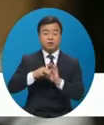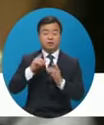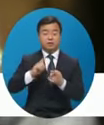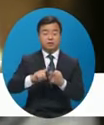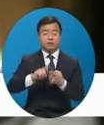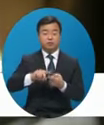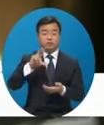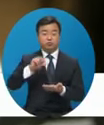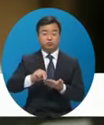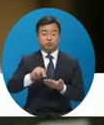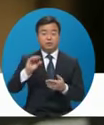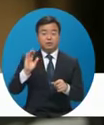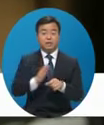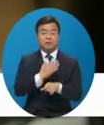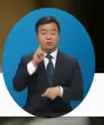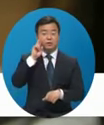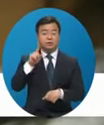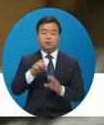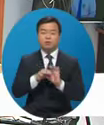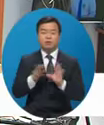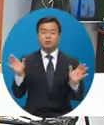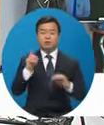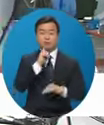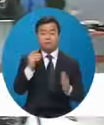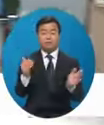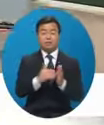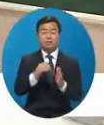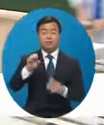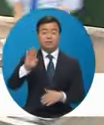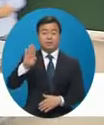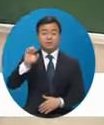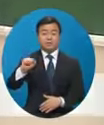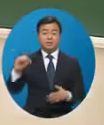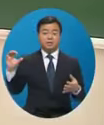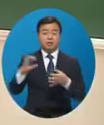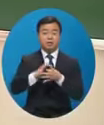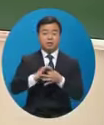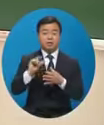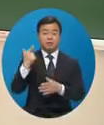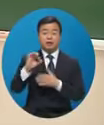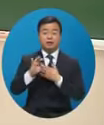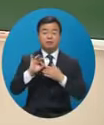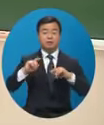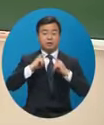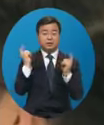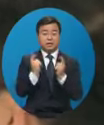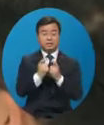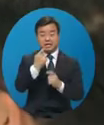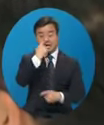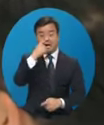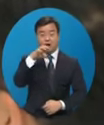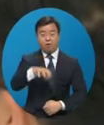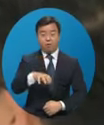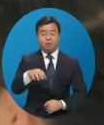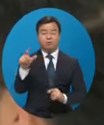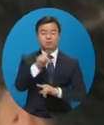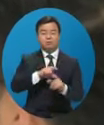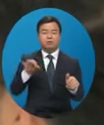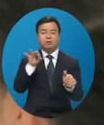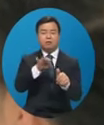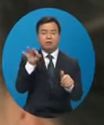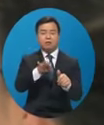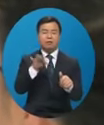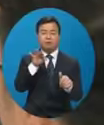선을 그었습니다. 오히려 EBS 연계를 하지 않을 경우 사교육기관에 배만 불린다는 우려가 제기됐습니다.